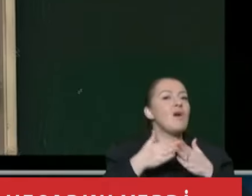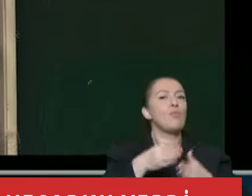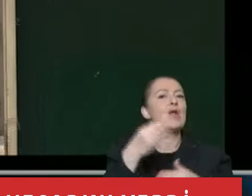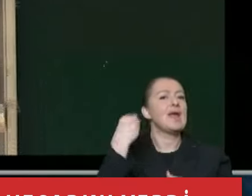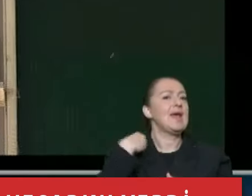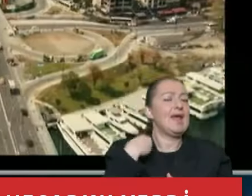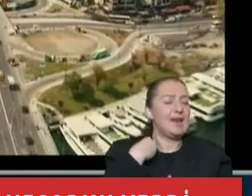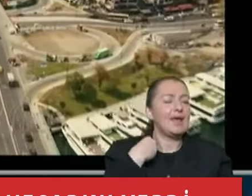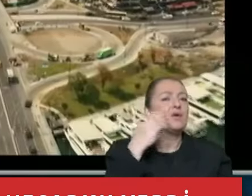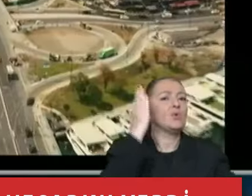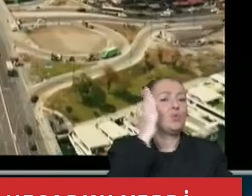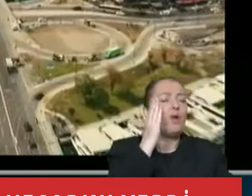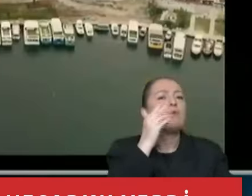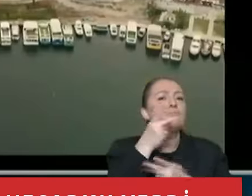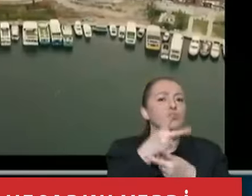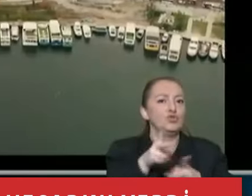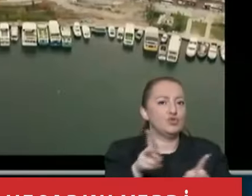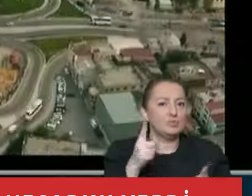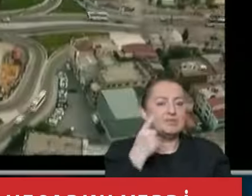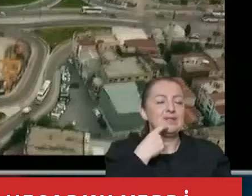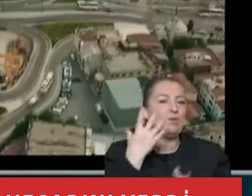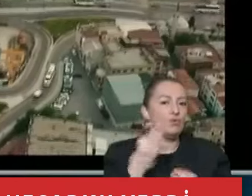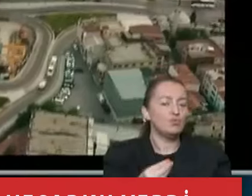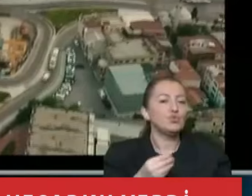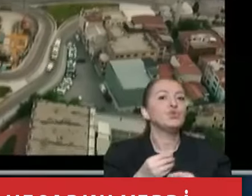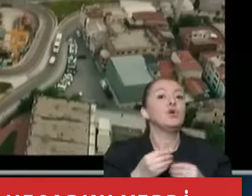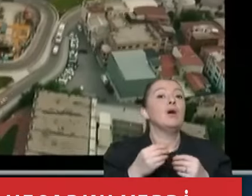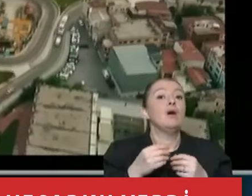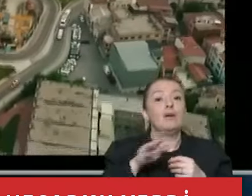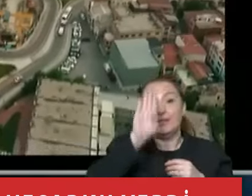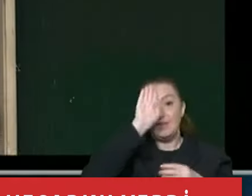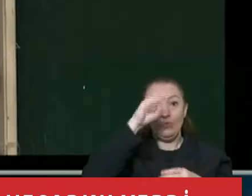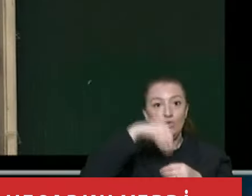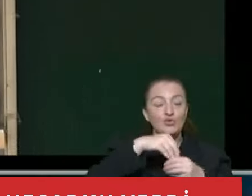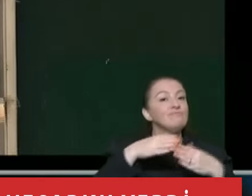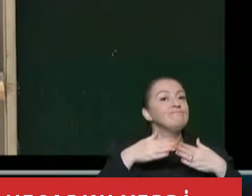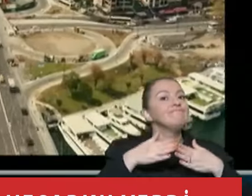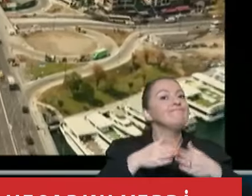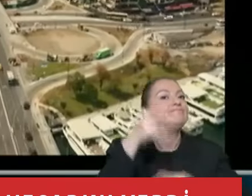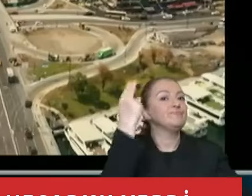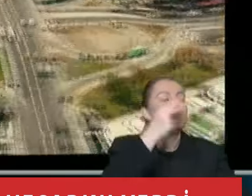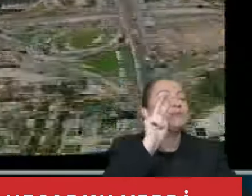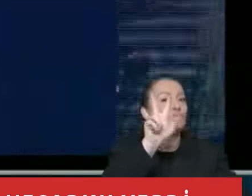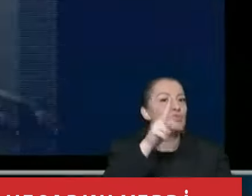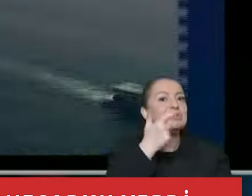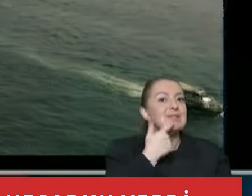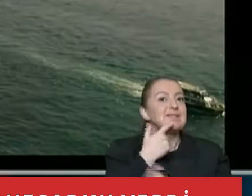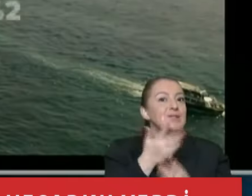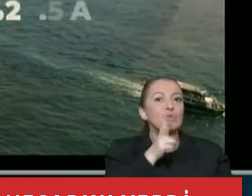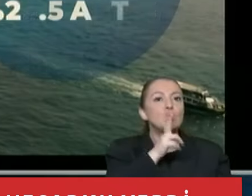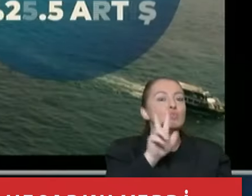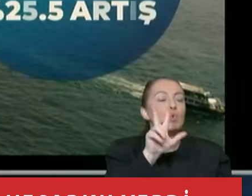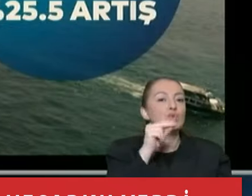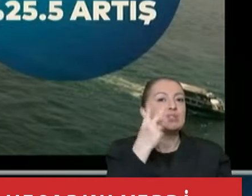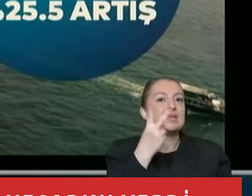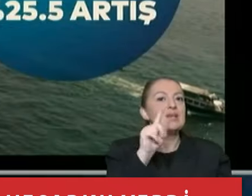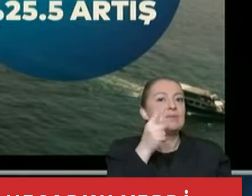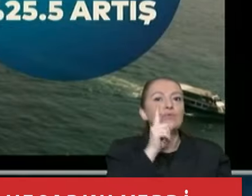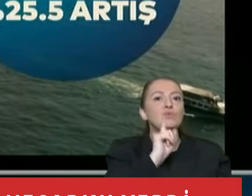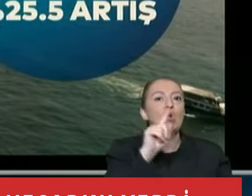sayılarını arttırdığımız bir yıl olmuştur şehir hatları şirketimiz 2023 yılında 332.